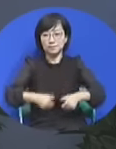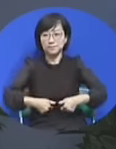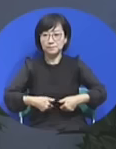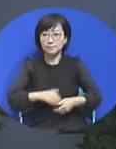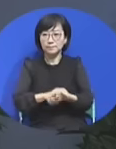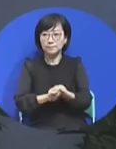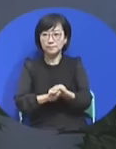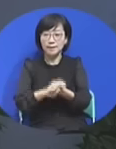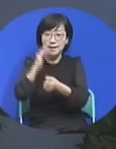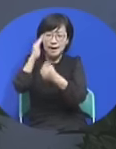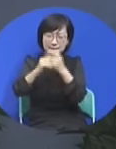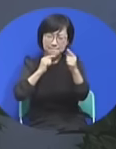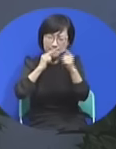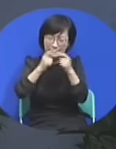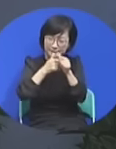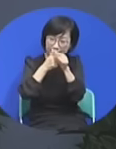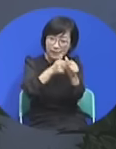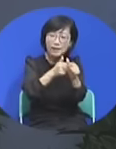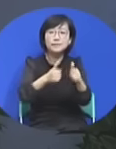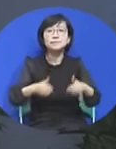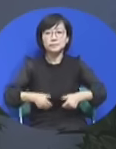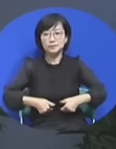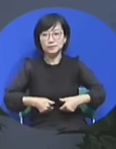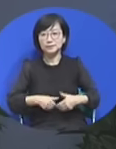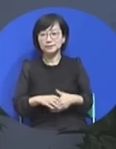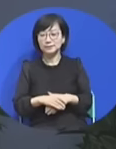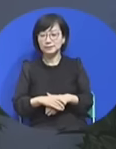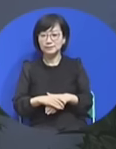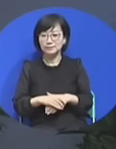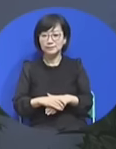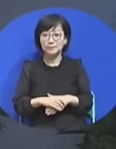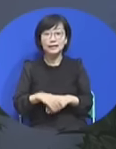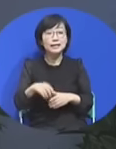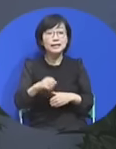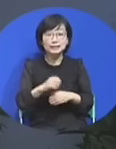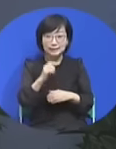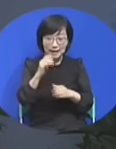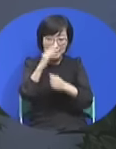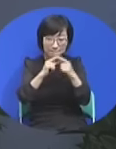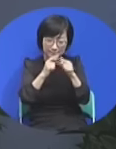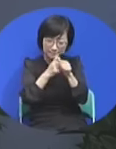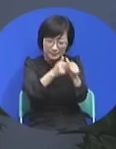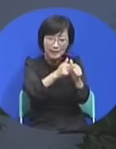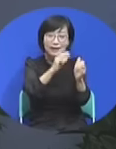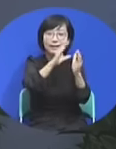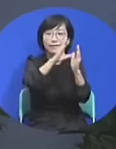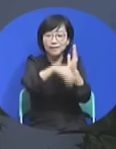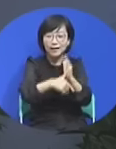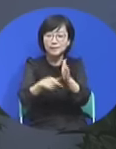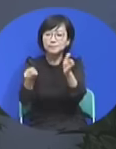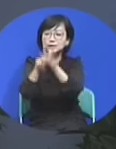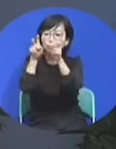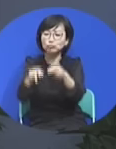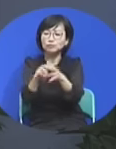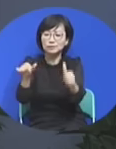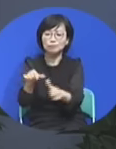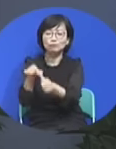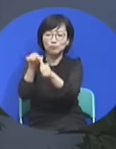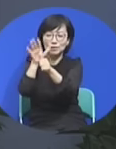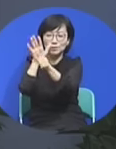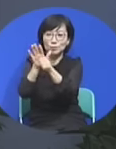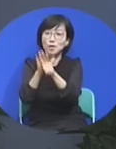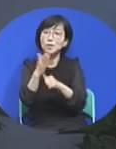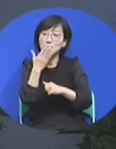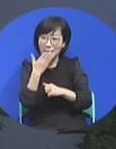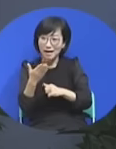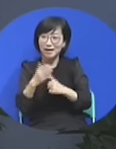말씀을 가지고 해야 돼요. And Christians must hold on to God's word. 그래야 그들을 살릴 수 있고 도울 수 있습니다. Only then can we help and support other people. 여러분이 이 축복